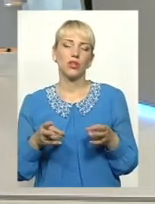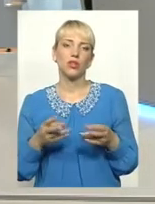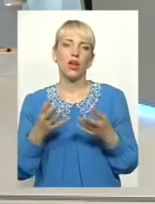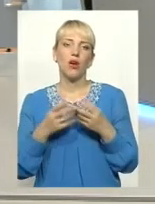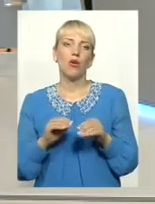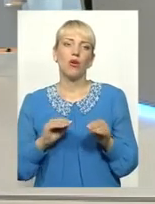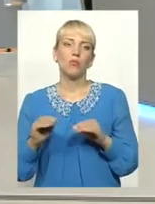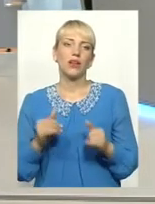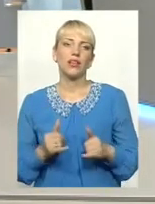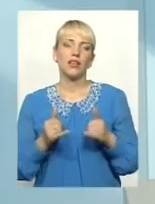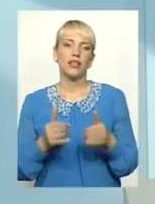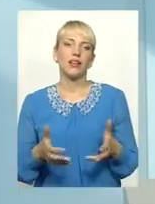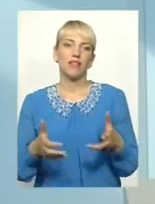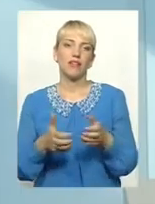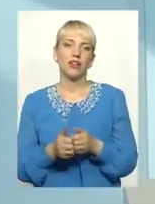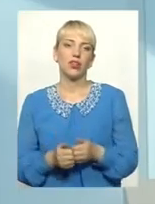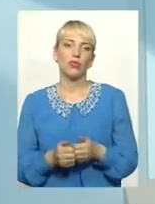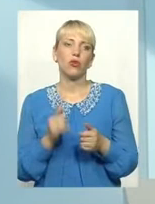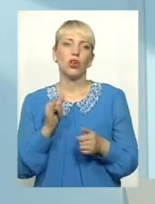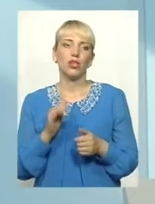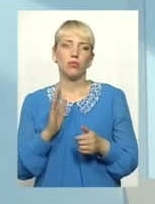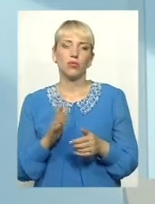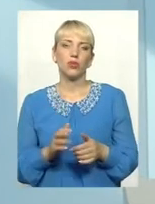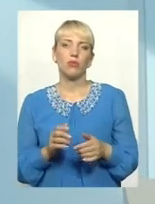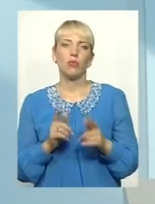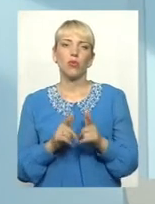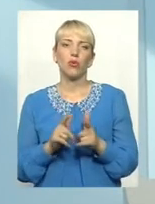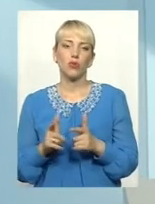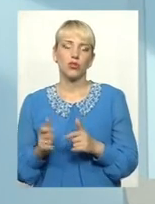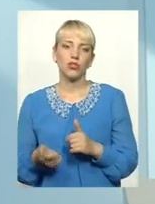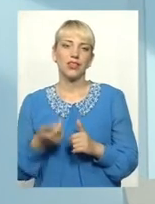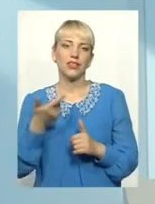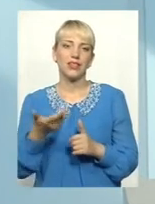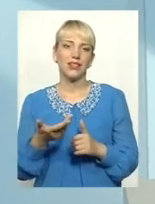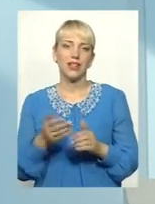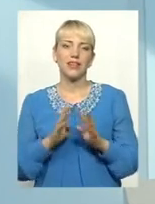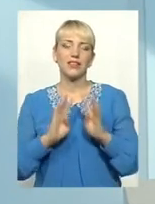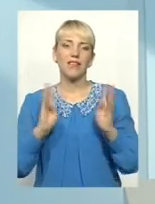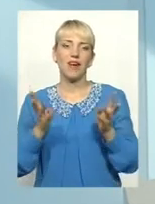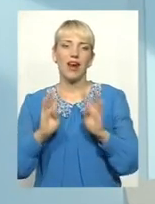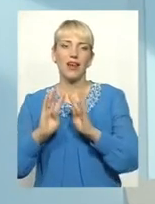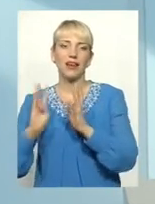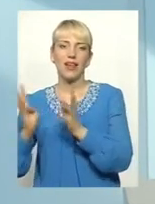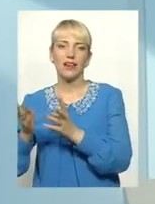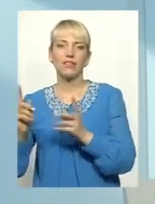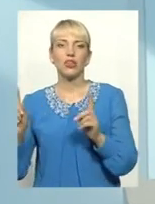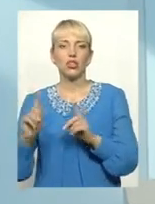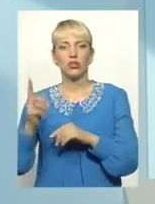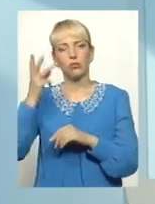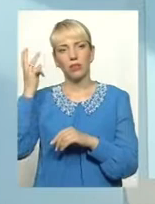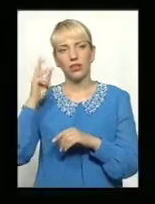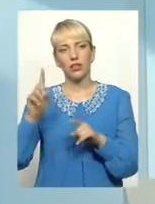для поводження, будемо збільшувати кількість вольєрів для того, щоб у нас в місті Хмельницькому як мінімум утрималось так